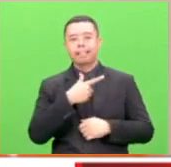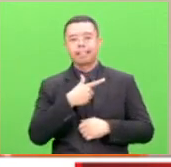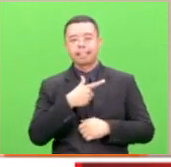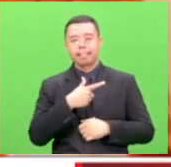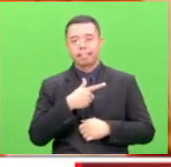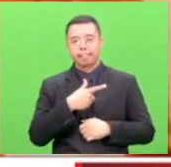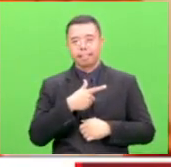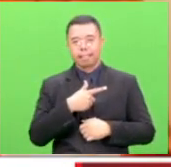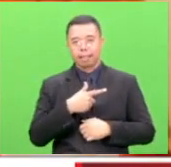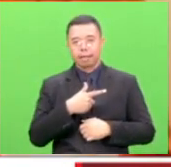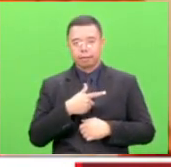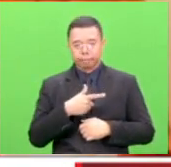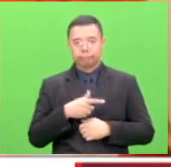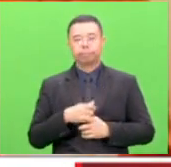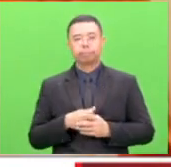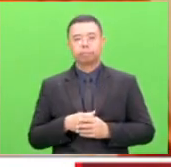pendek.